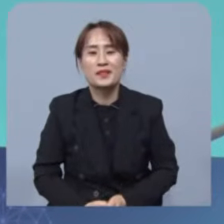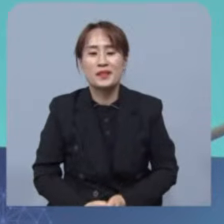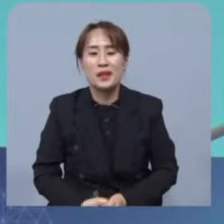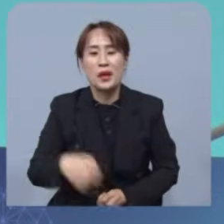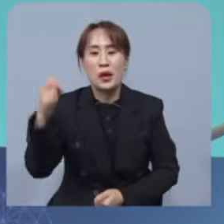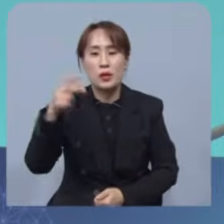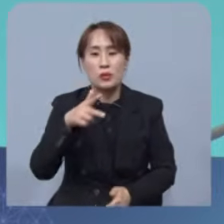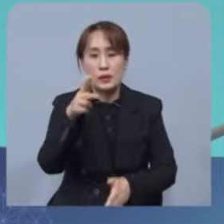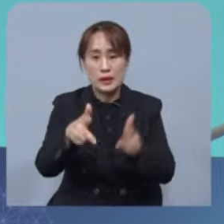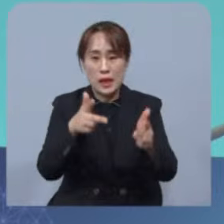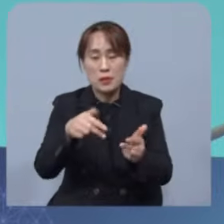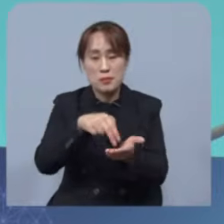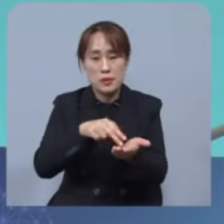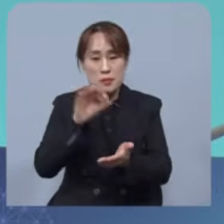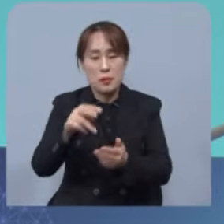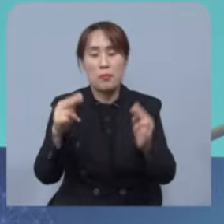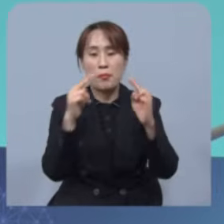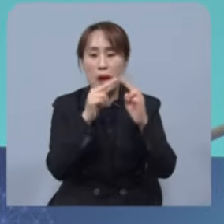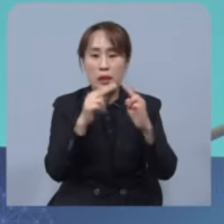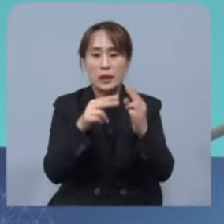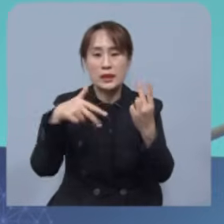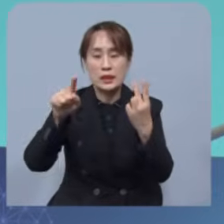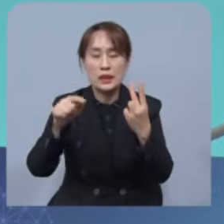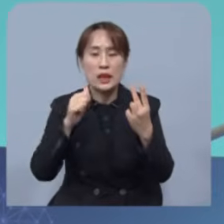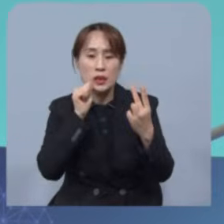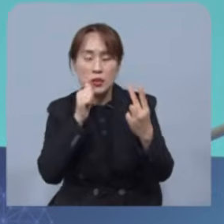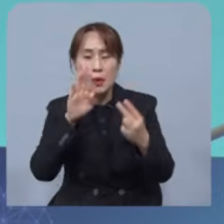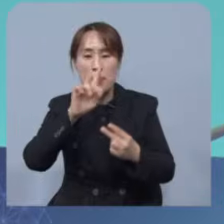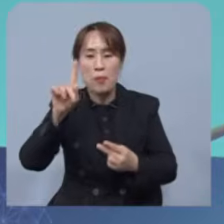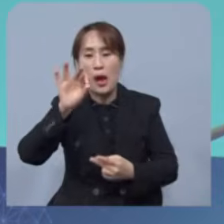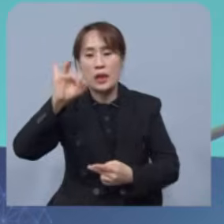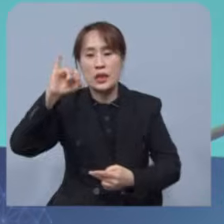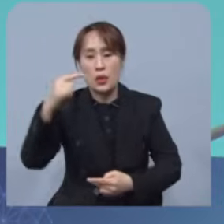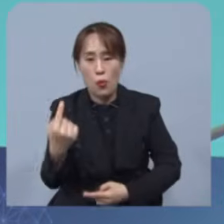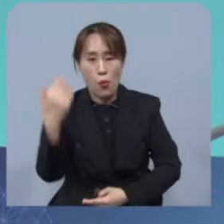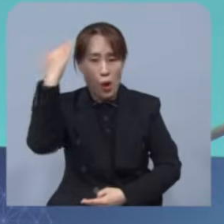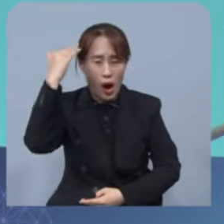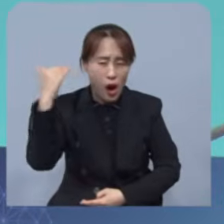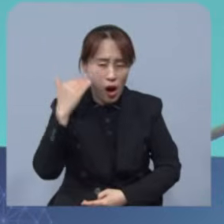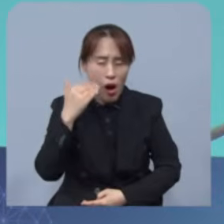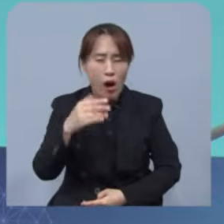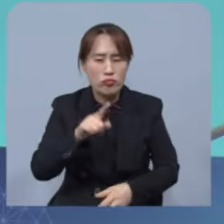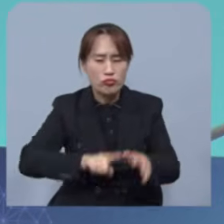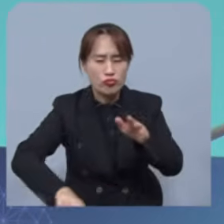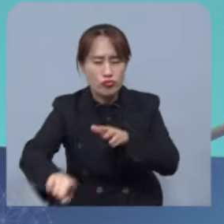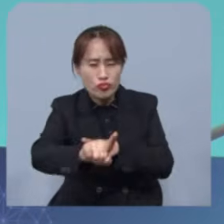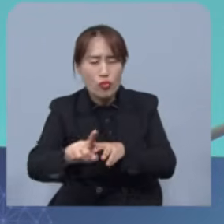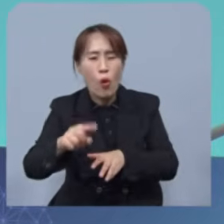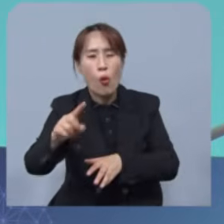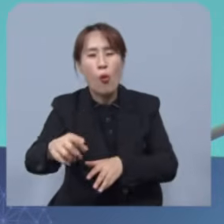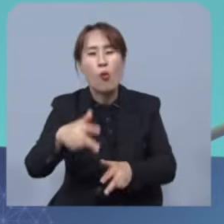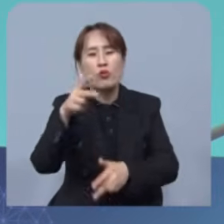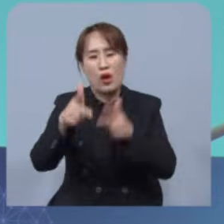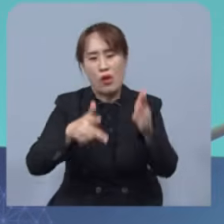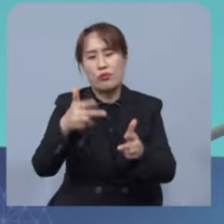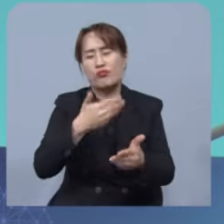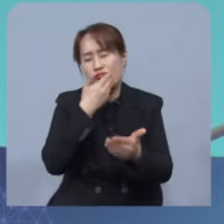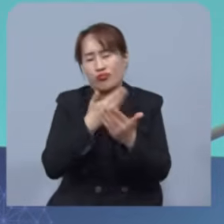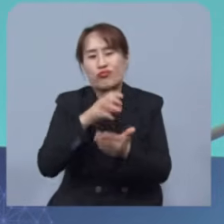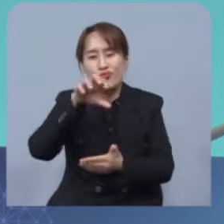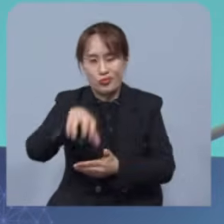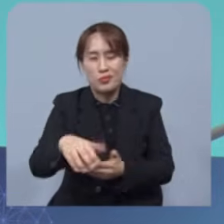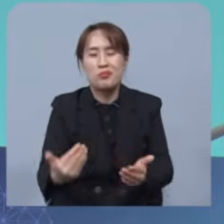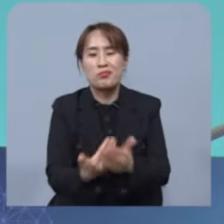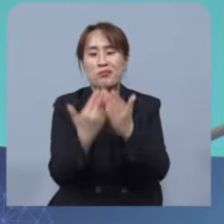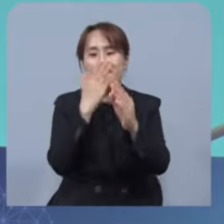아울러 산업적으로도 반도체, 2차전지, 바이오 등 대한민국 첨단 기술 산업의 전략적 요충지로 자리